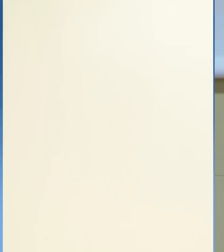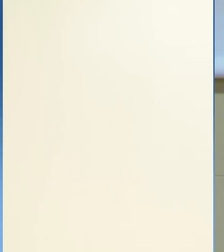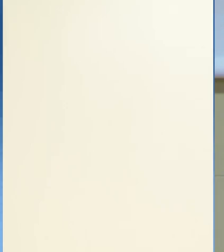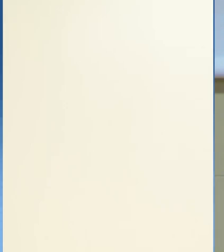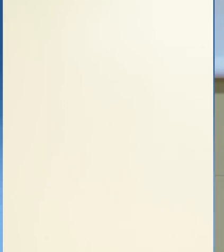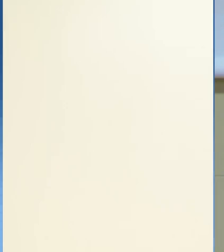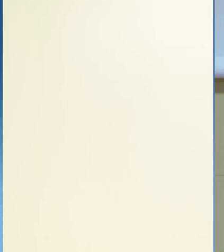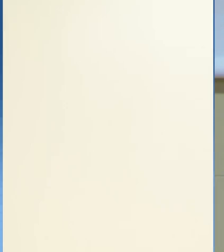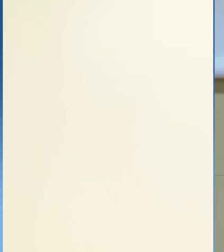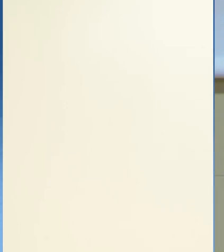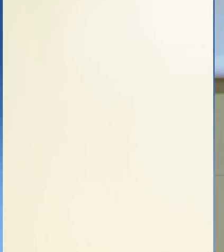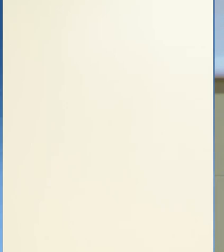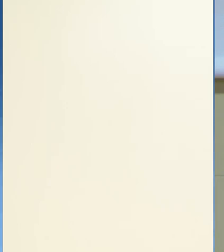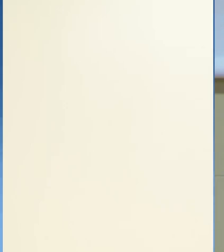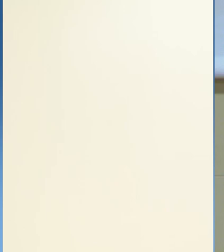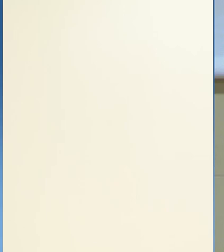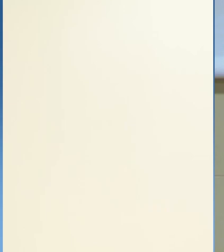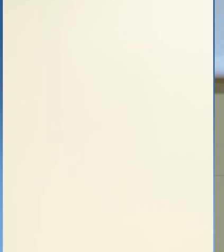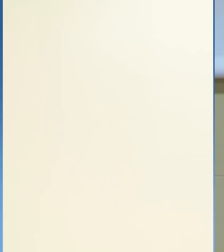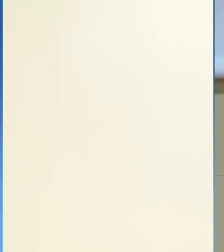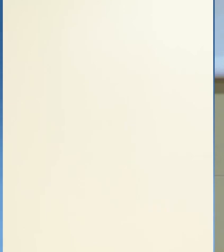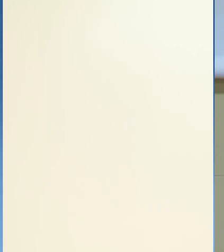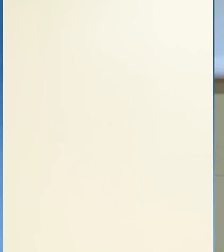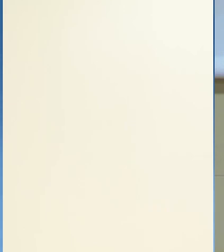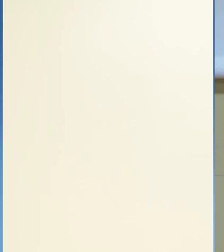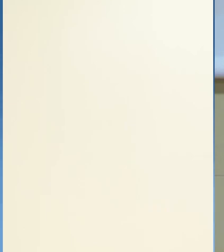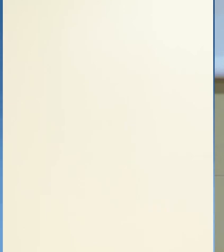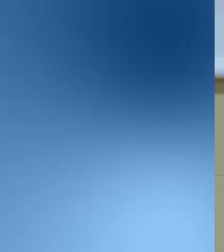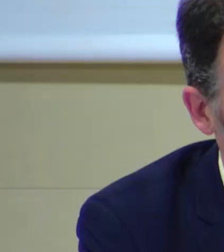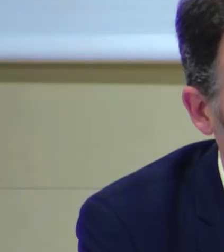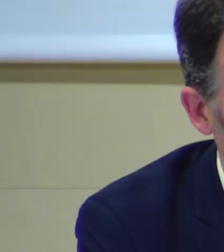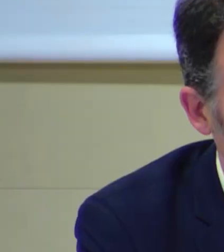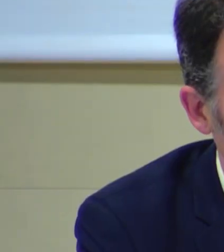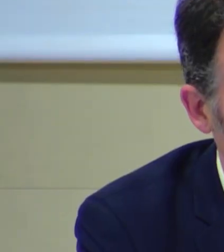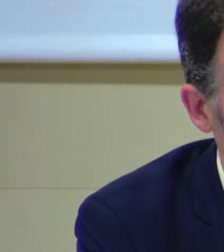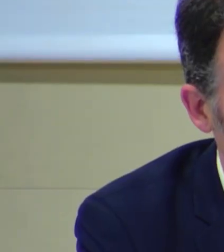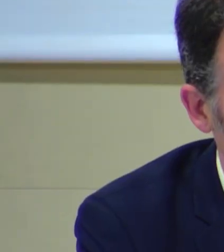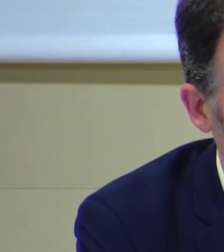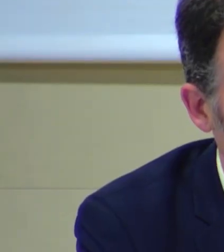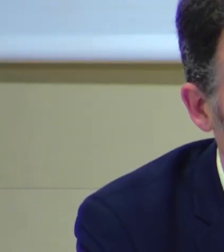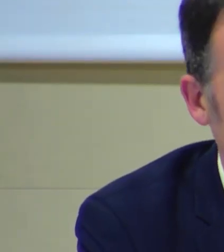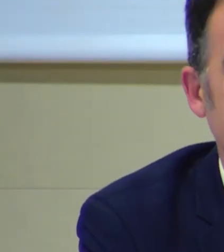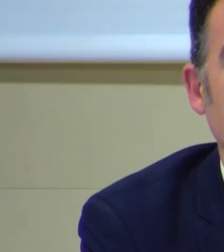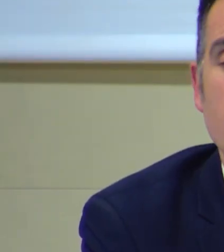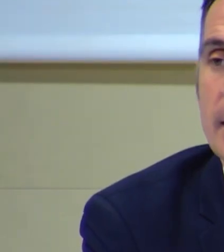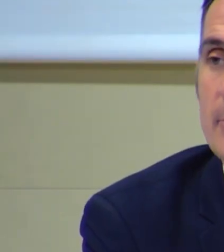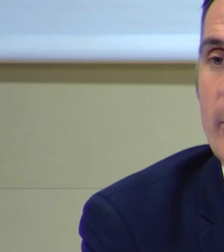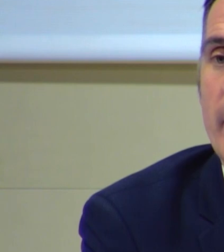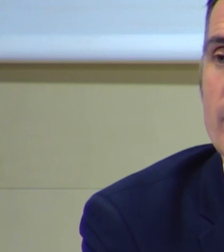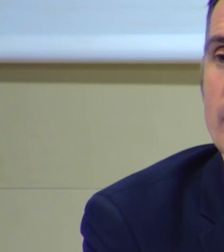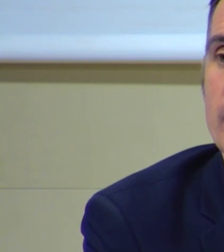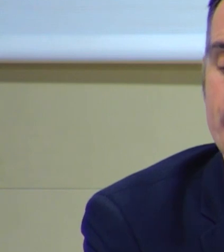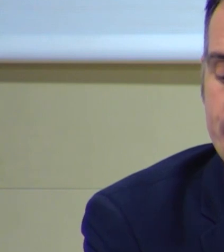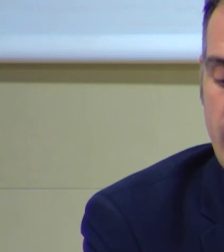cge délibération donc adopté je vous remercie libération numéro seize conventions avec la cinémathèque d'imagés de montagne qui ne prend pas